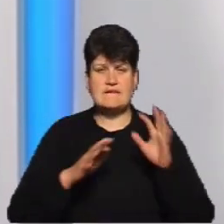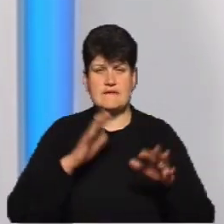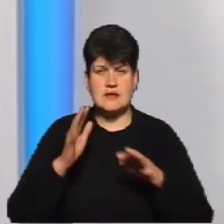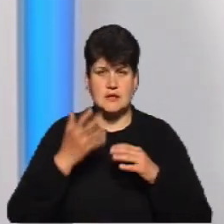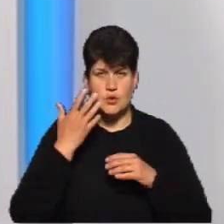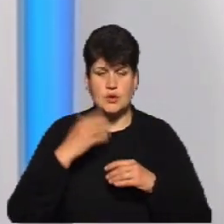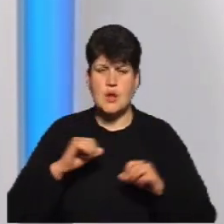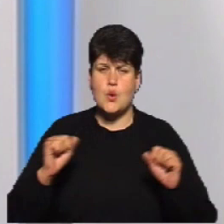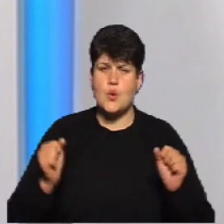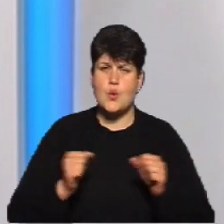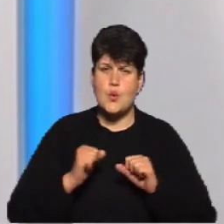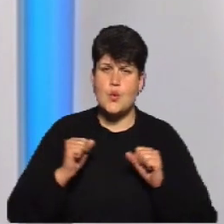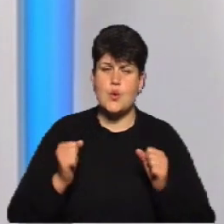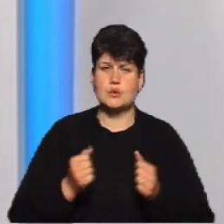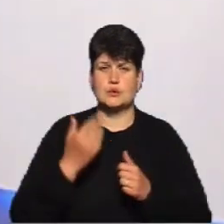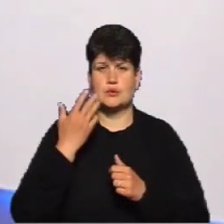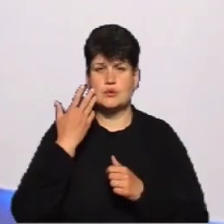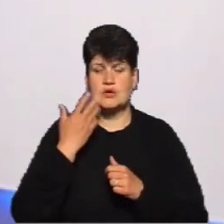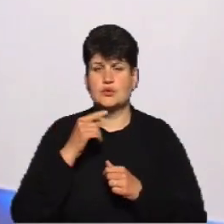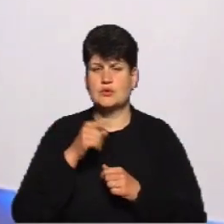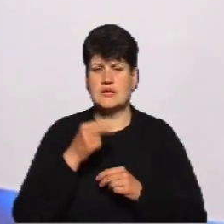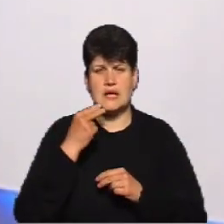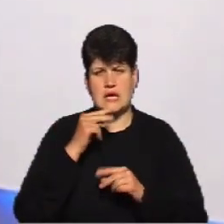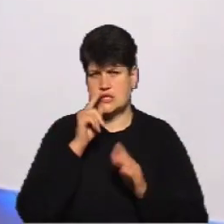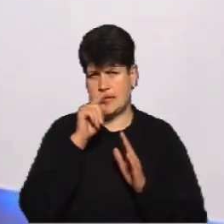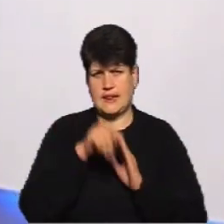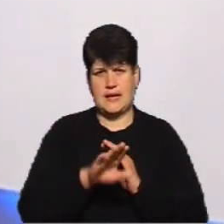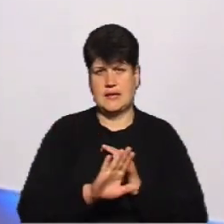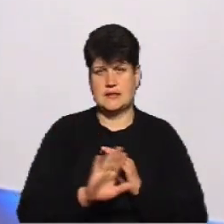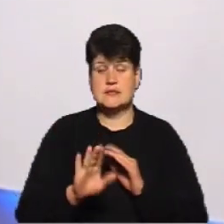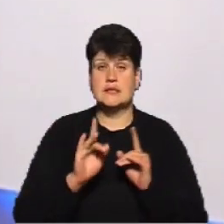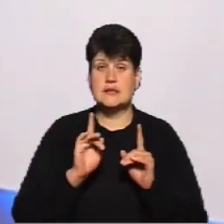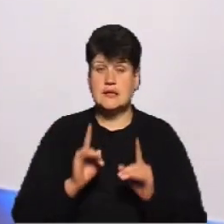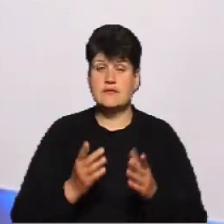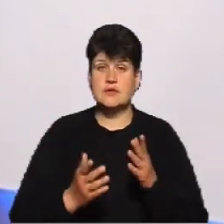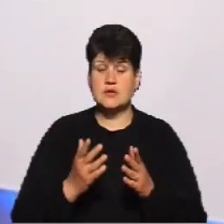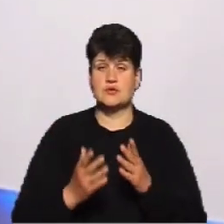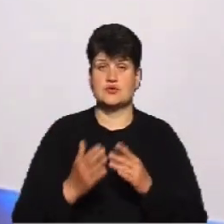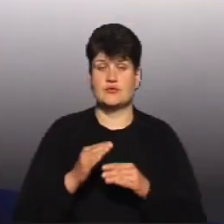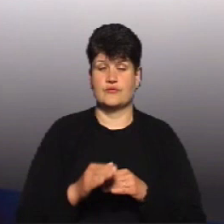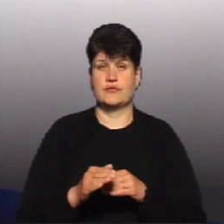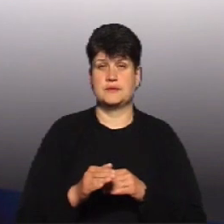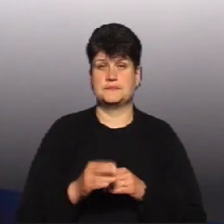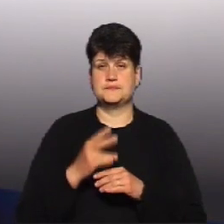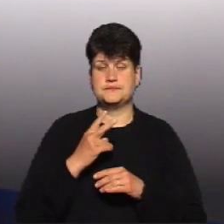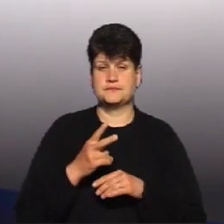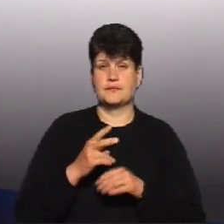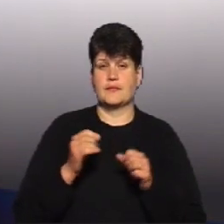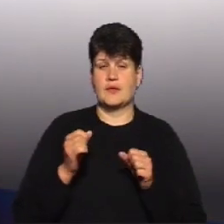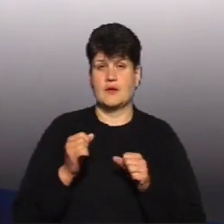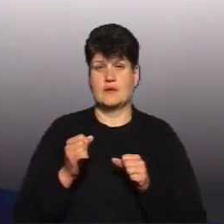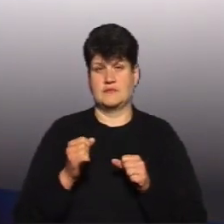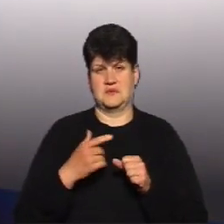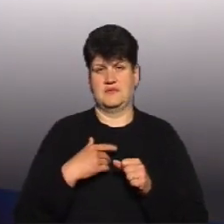коли холодна вода, звичайно, туди краще не лізти, тому що навіть якщо ви стійкі до низьких температур, все одно вас може вхопити судома,